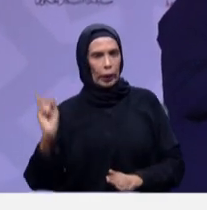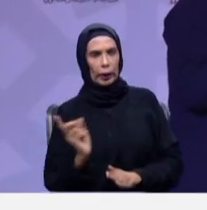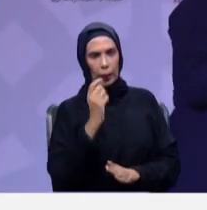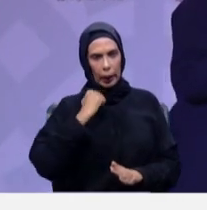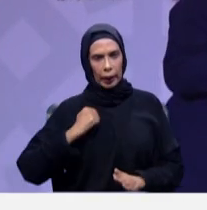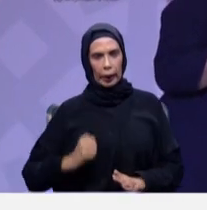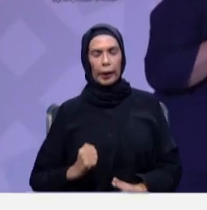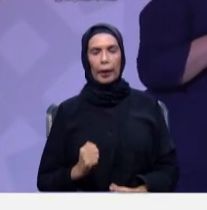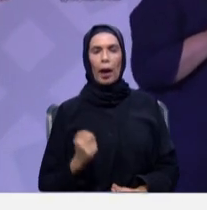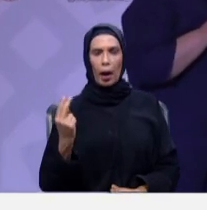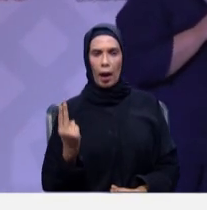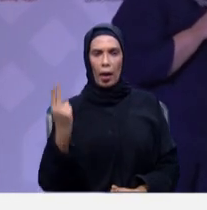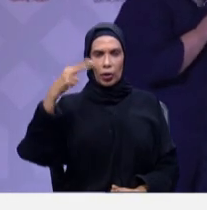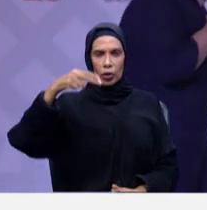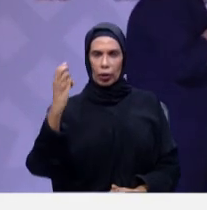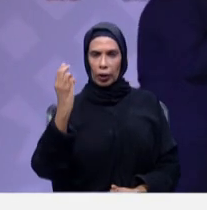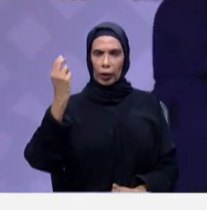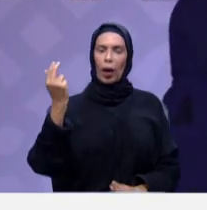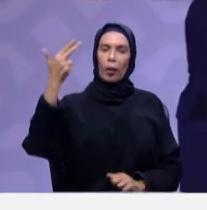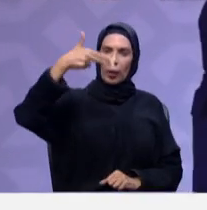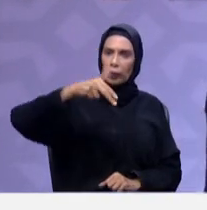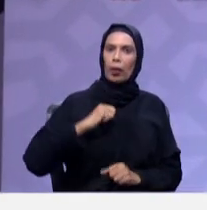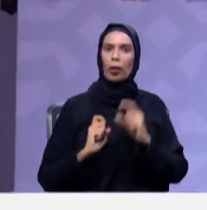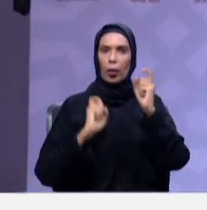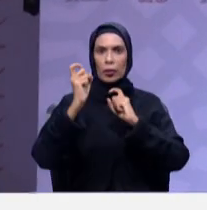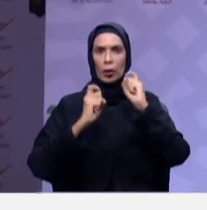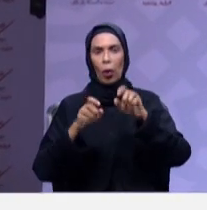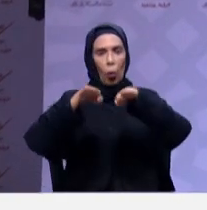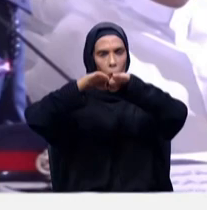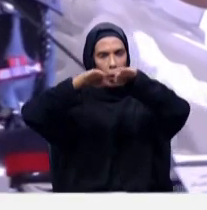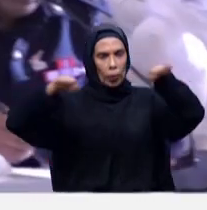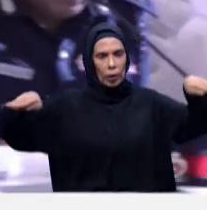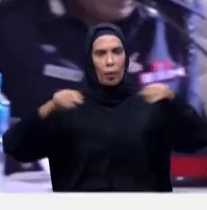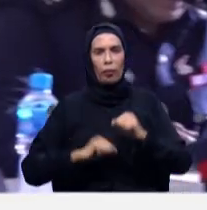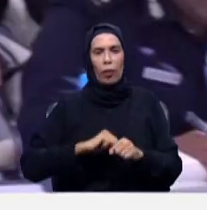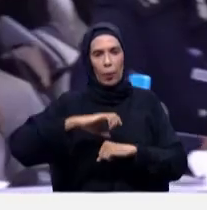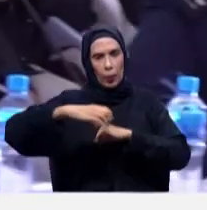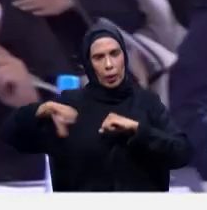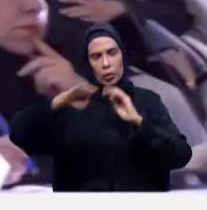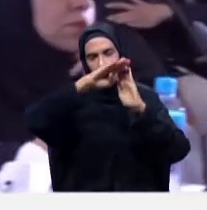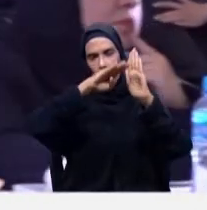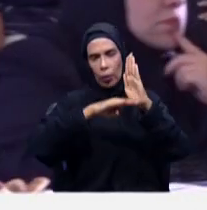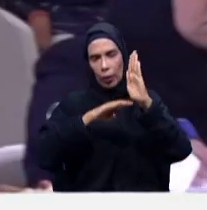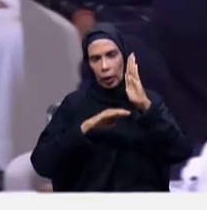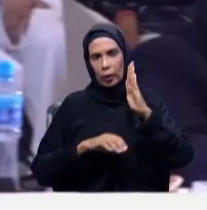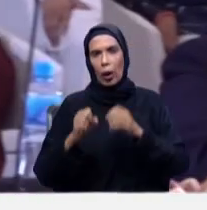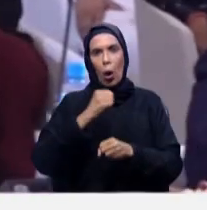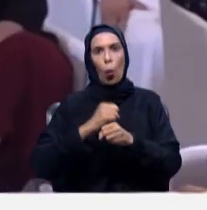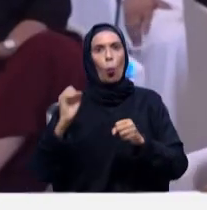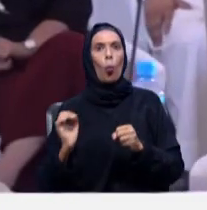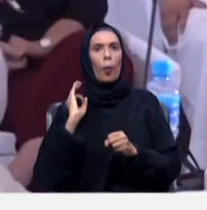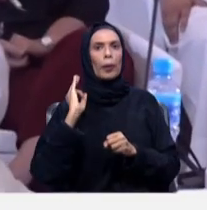2030، وهي الاستدامة والتنافسية والعدالة التي تستند عليها مختلف البرامج والمبادرات.